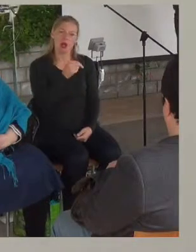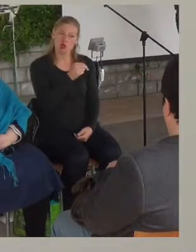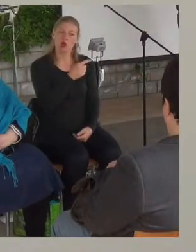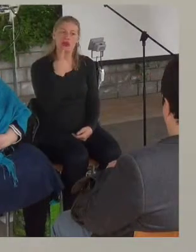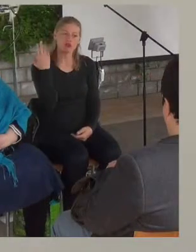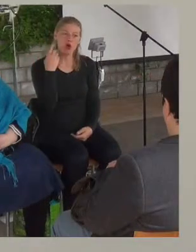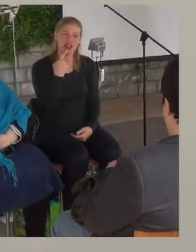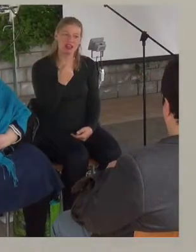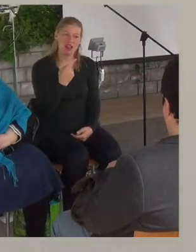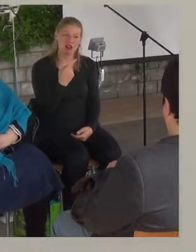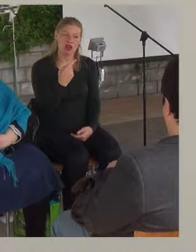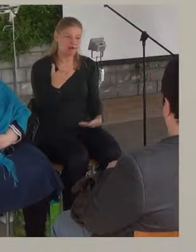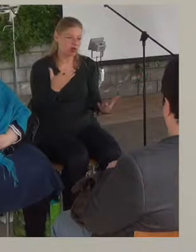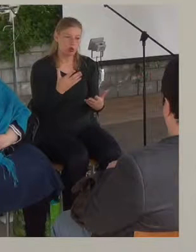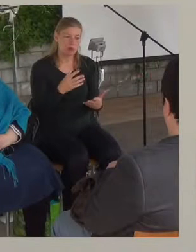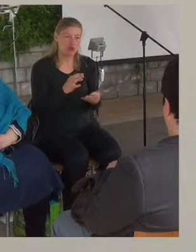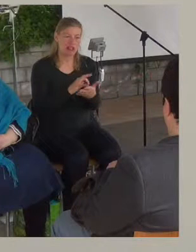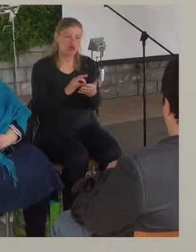wieso lernen wir nicht das in der Schule?